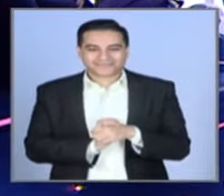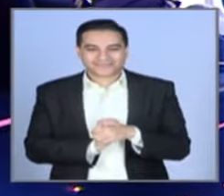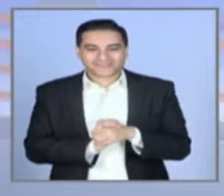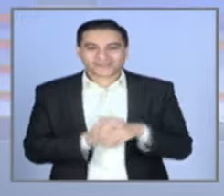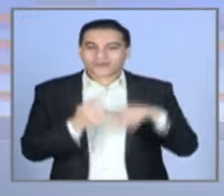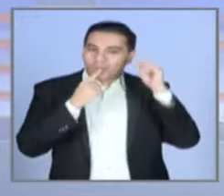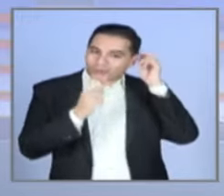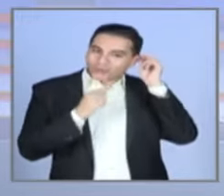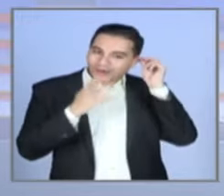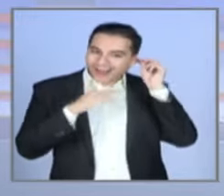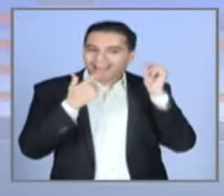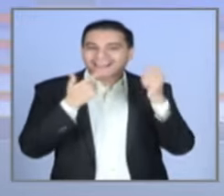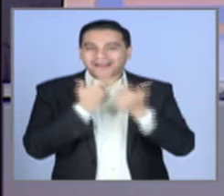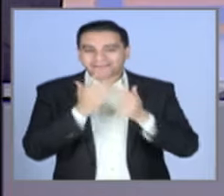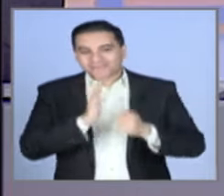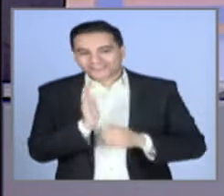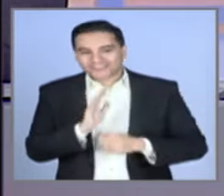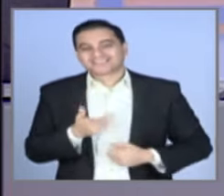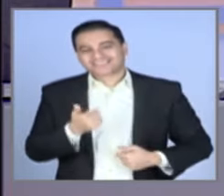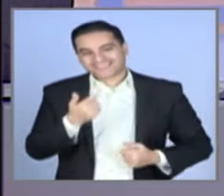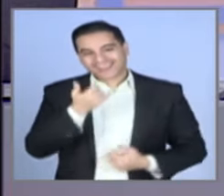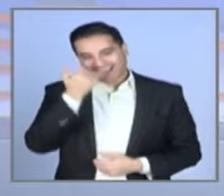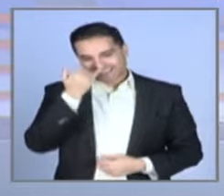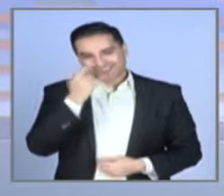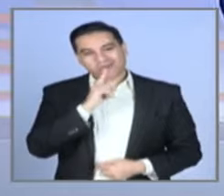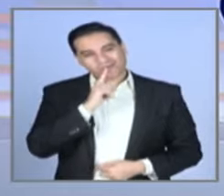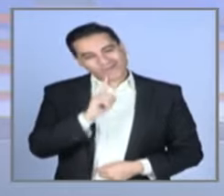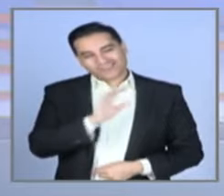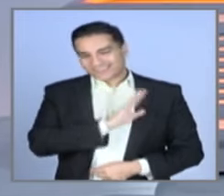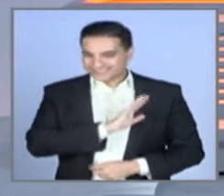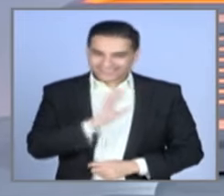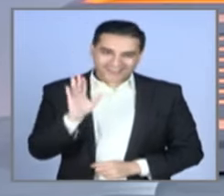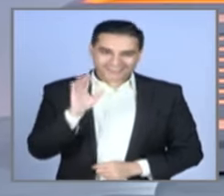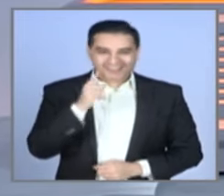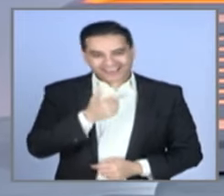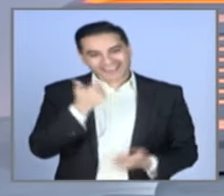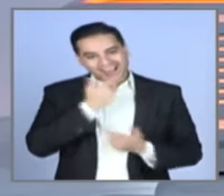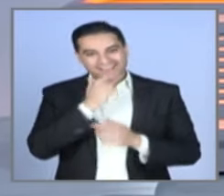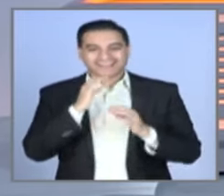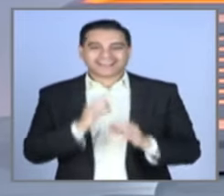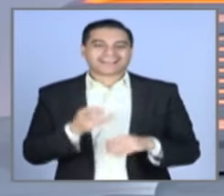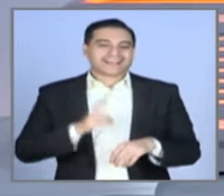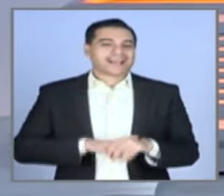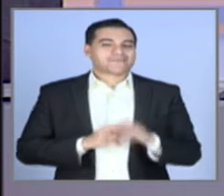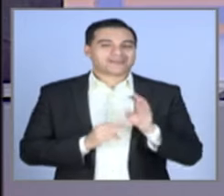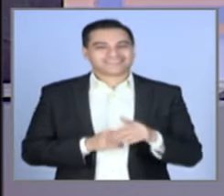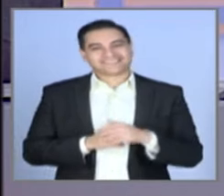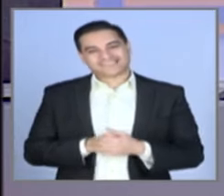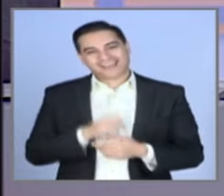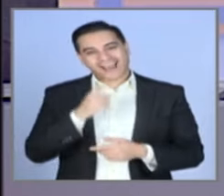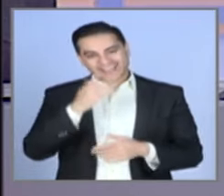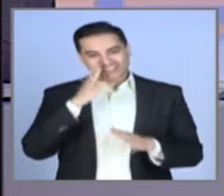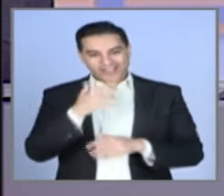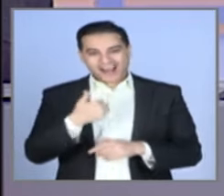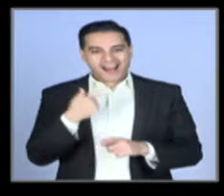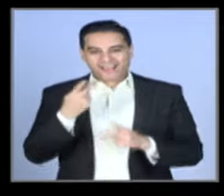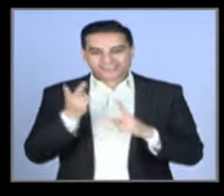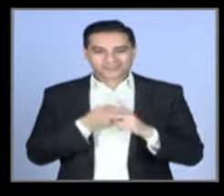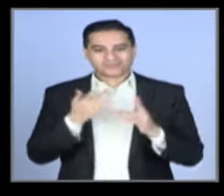وتقول لي دمك مش خفيف؟ لا دمك خفيف جدا كمان. ده مش رأي أنا، ده